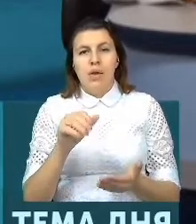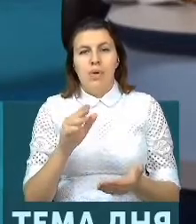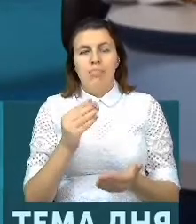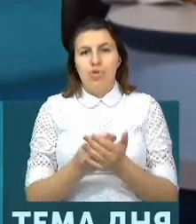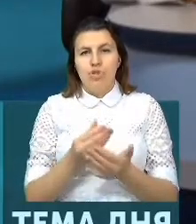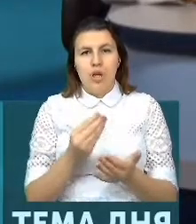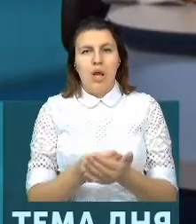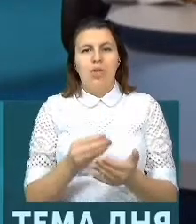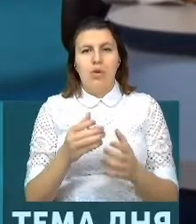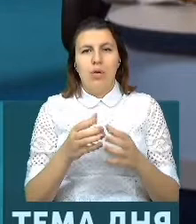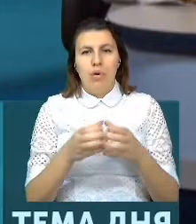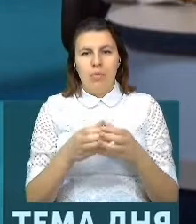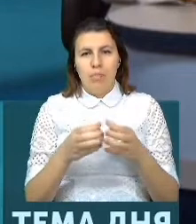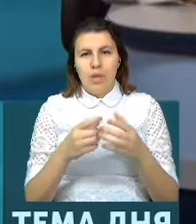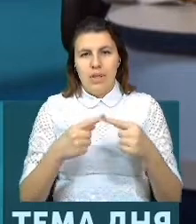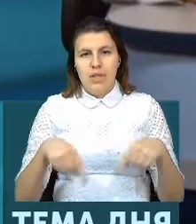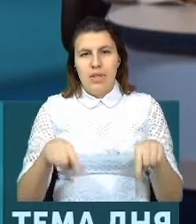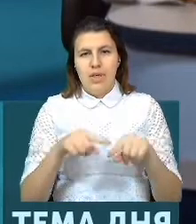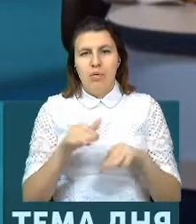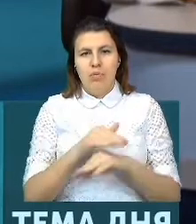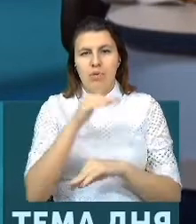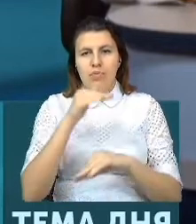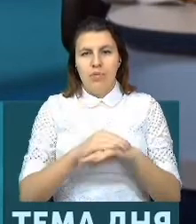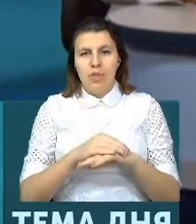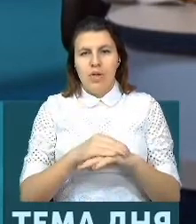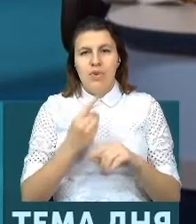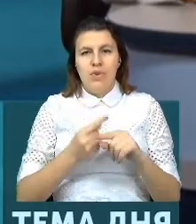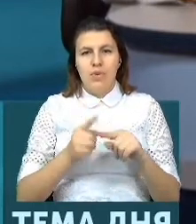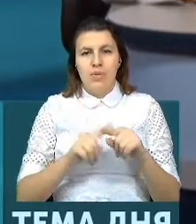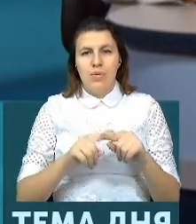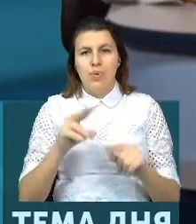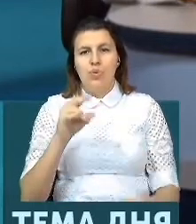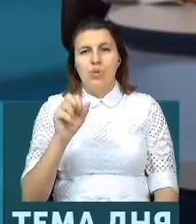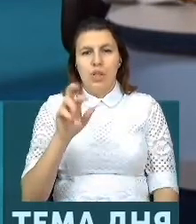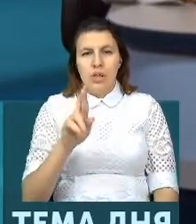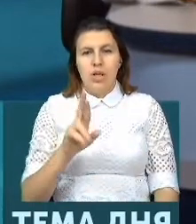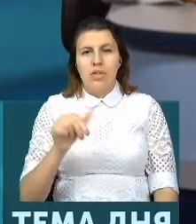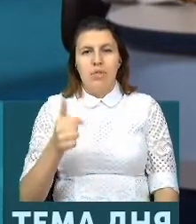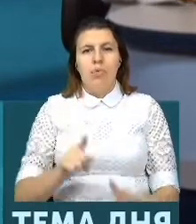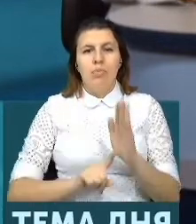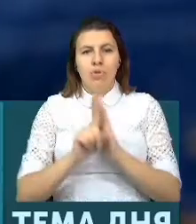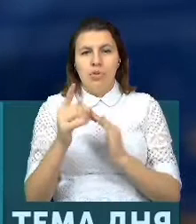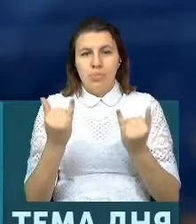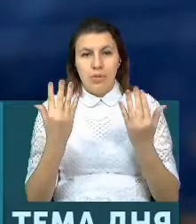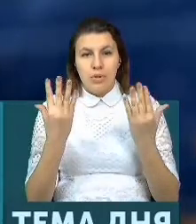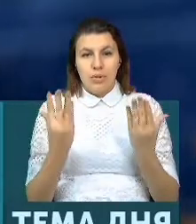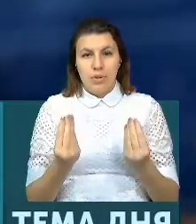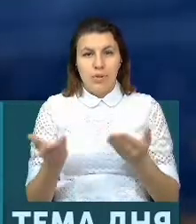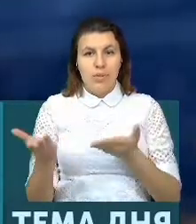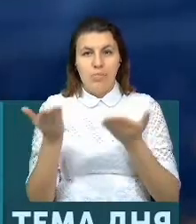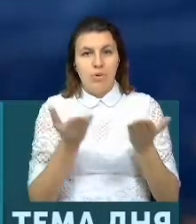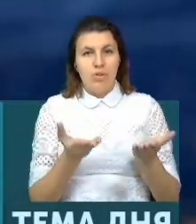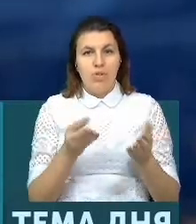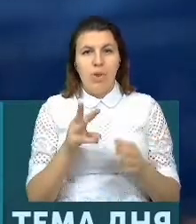Юлія, доброго вечора. Доброго вечора. Зазначу, що в цю студію ми з самого початку сьогоднішнього дня запрошували Максима Трунова.